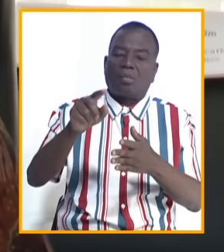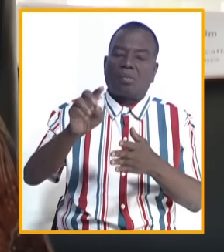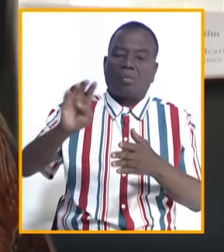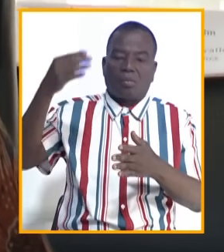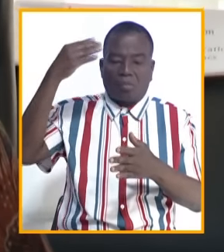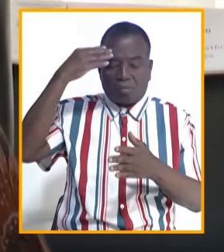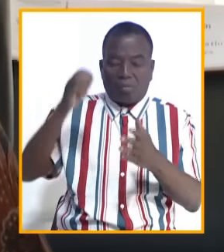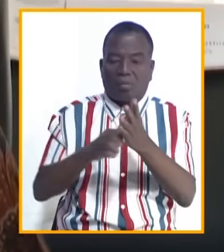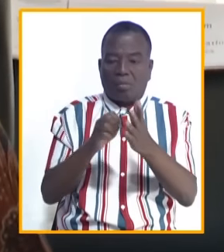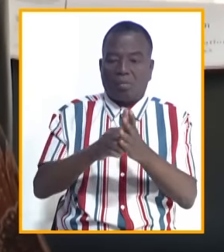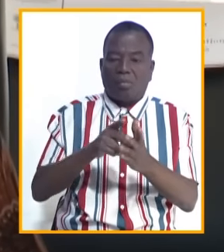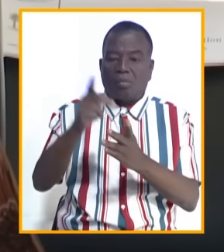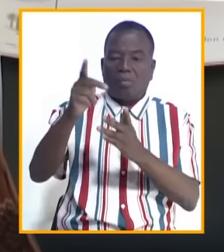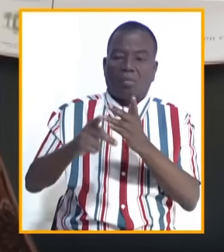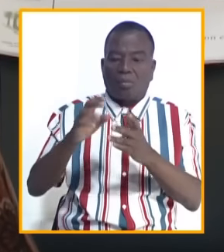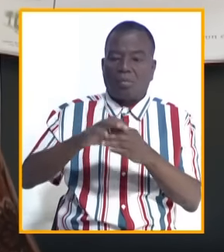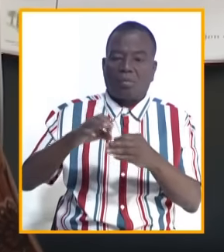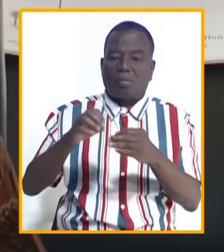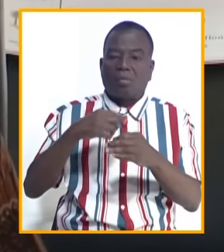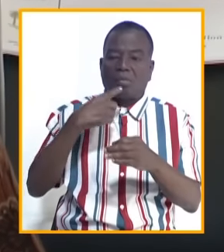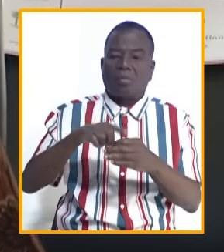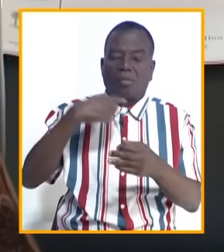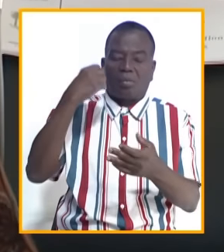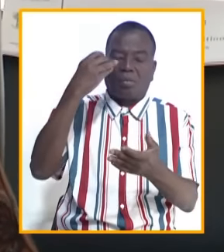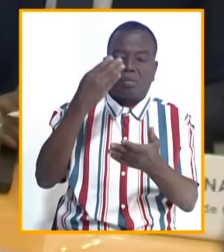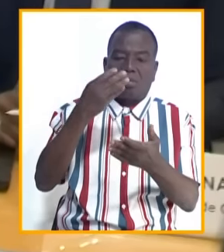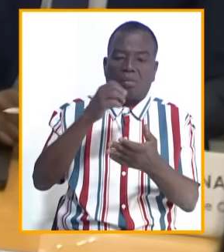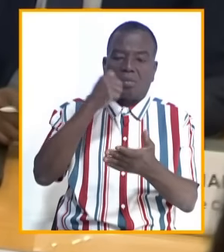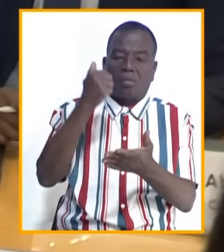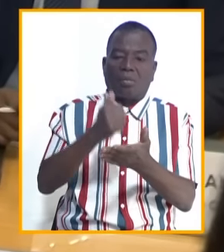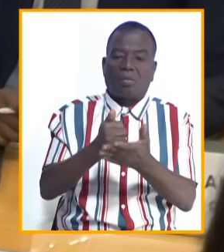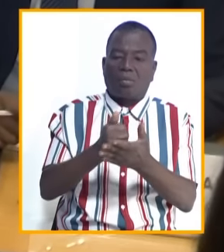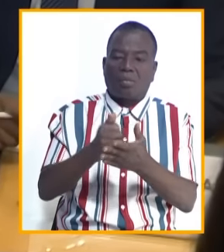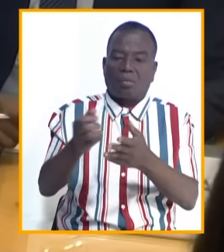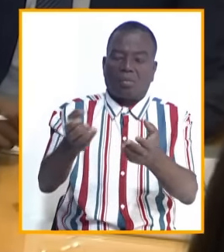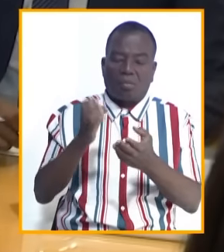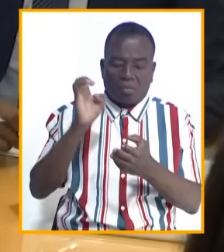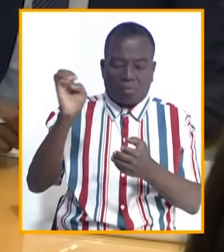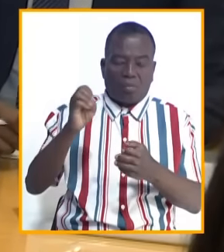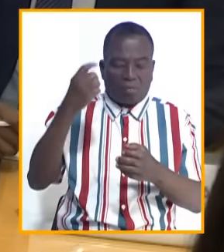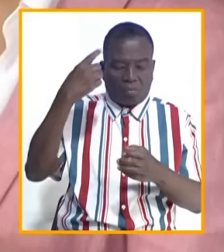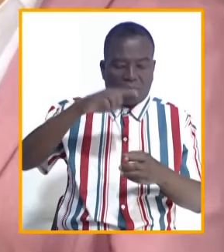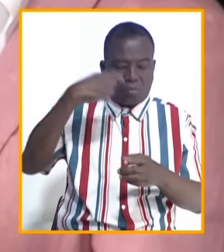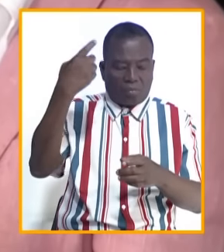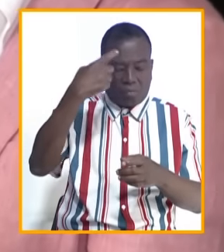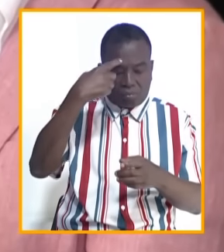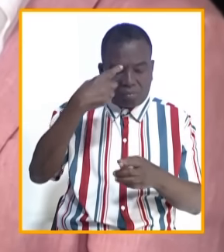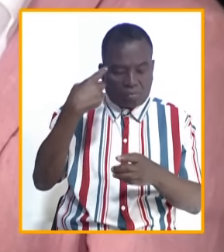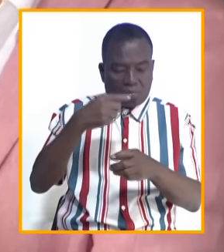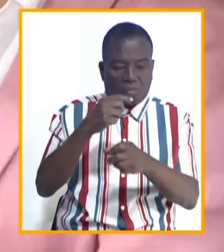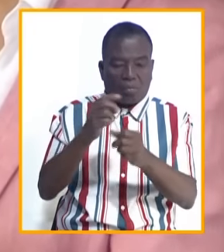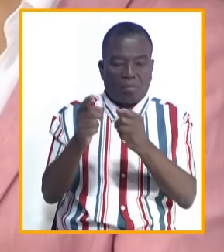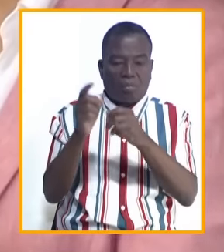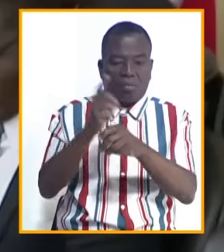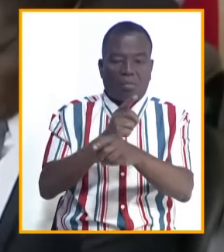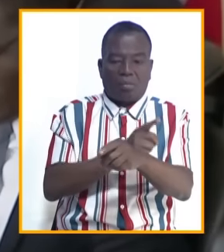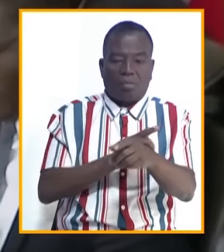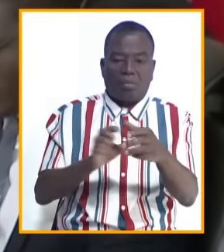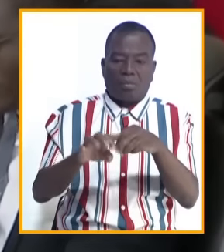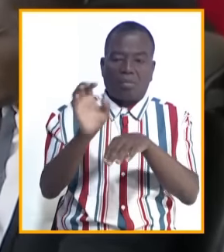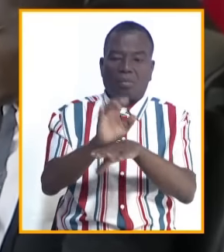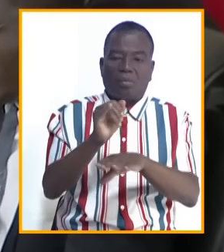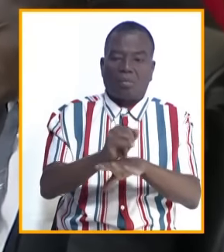du Plan et du Développement de réaffirmer la volonté du gouvernement de continuer à travailler pour le développement de la Côte d'Ivoire et pour le bien-être